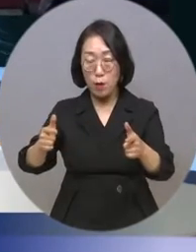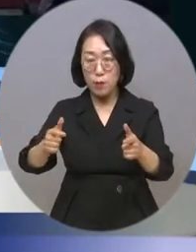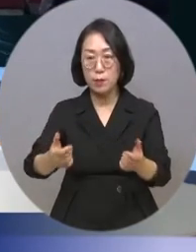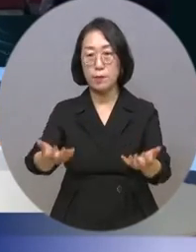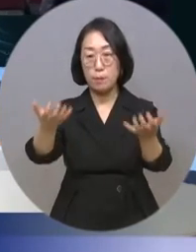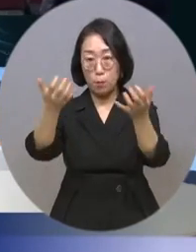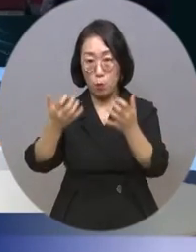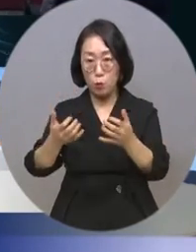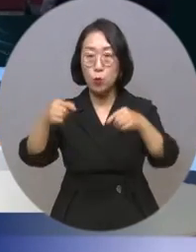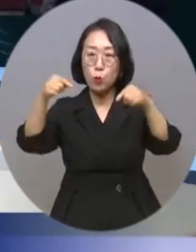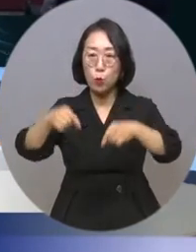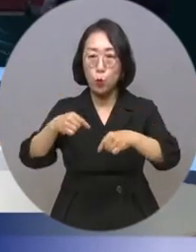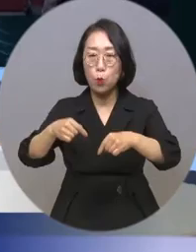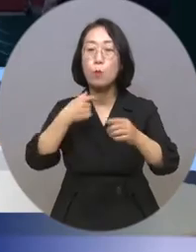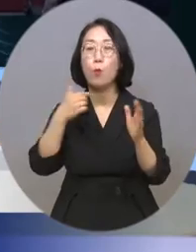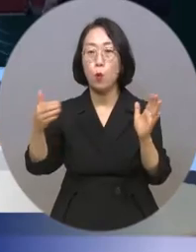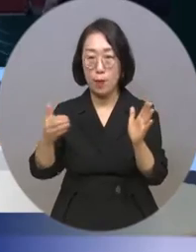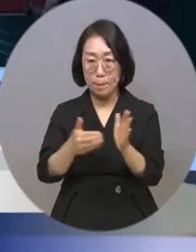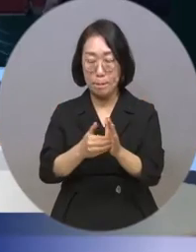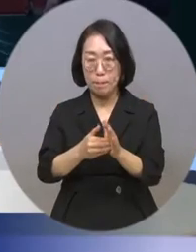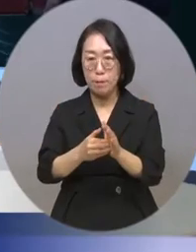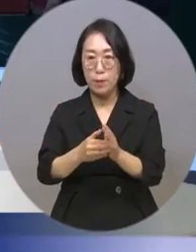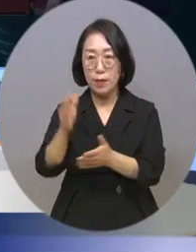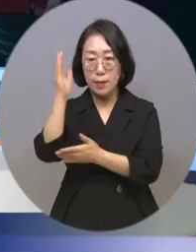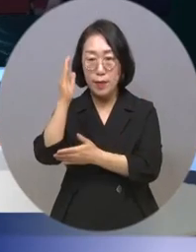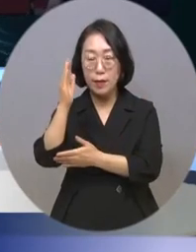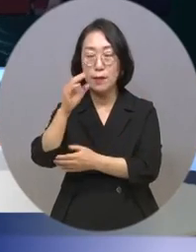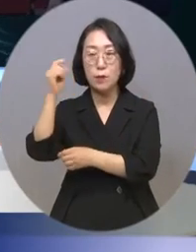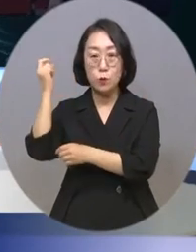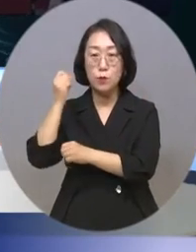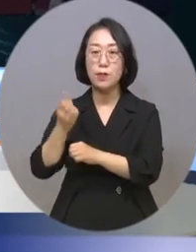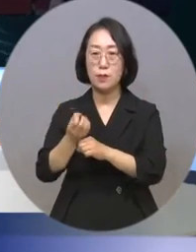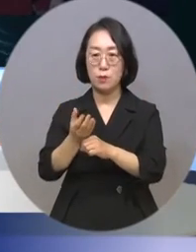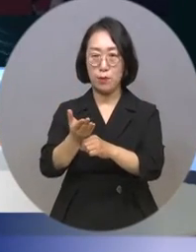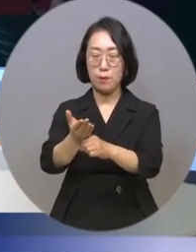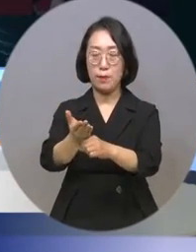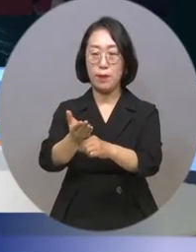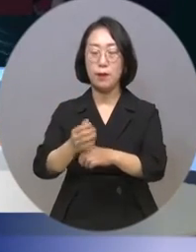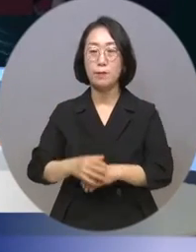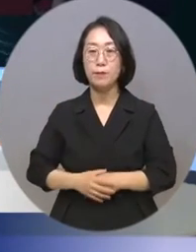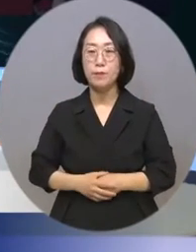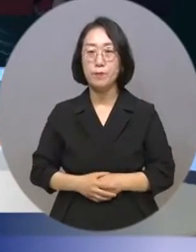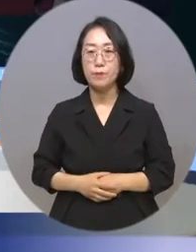시간을 마련했습니다. 어떤 이야기가 나왔는지 정우선 기자가 전합니다.